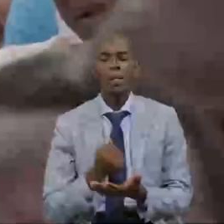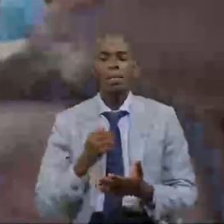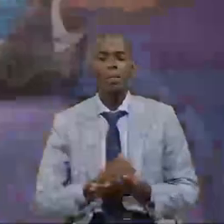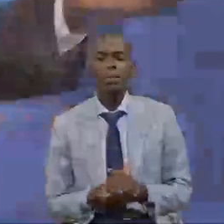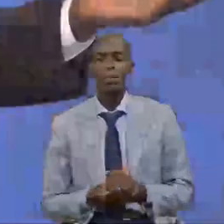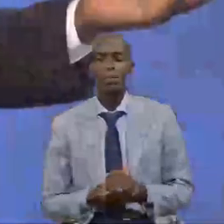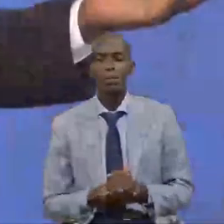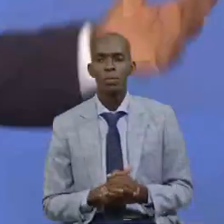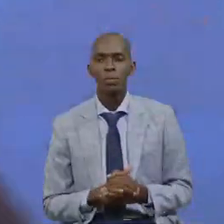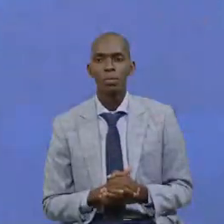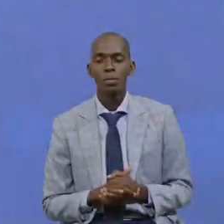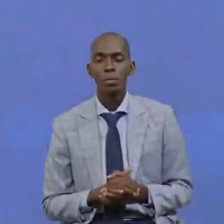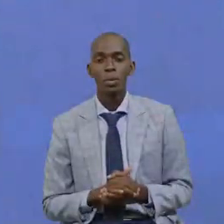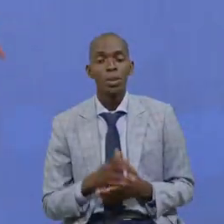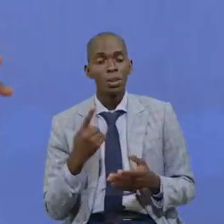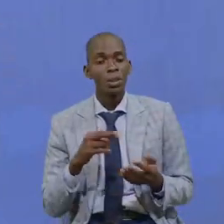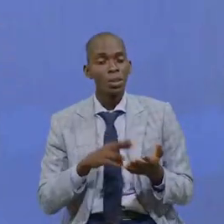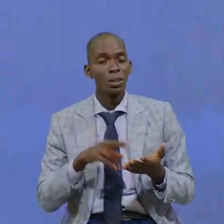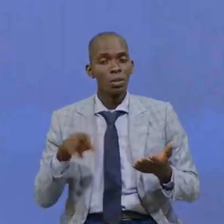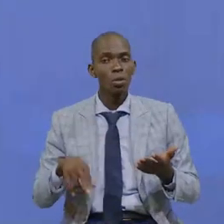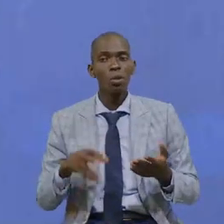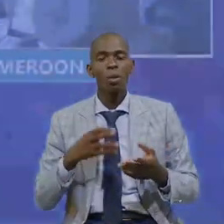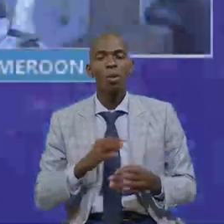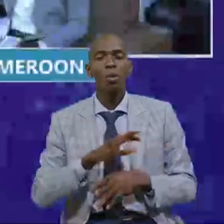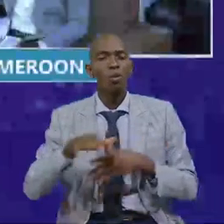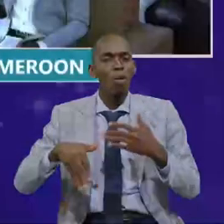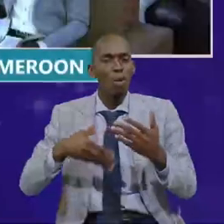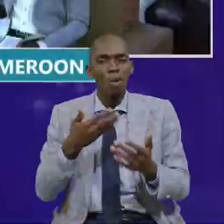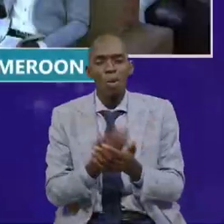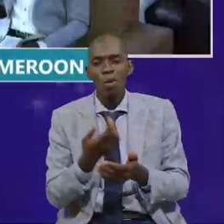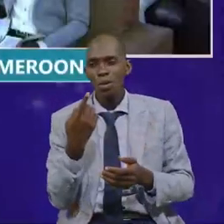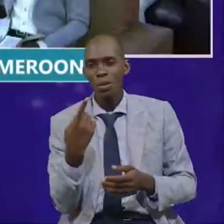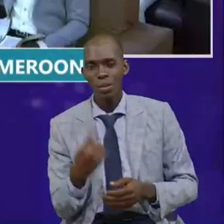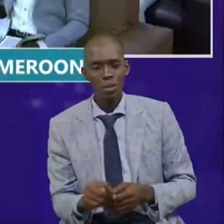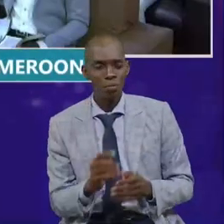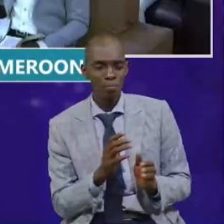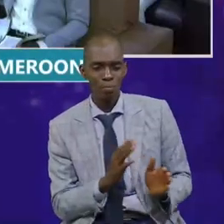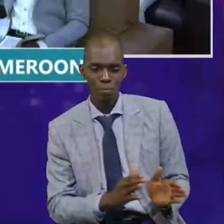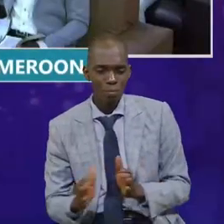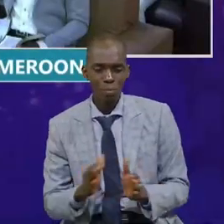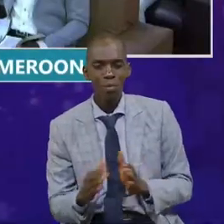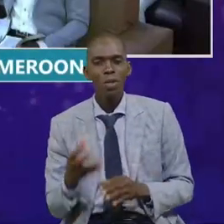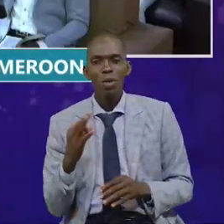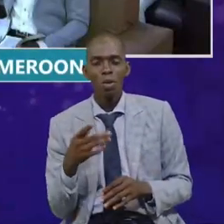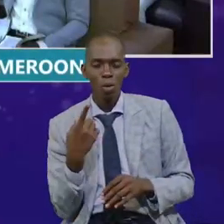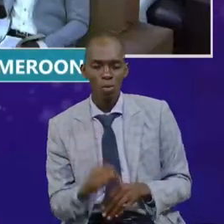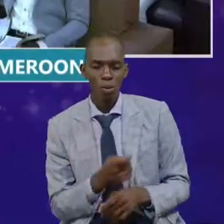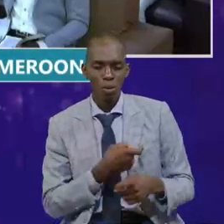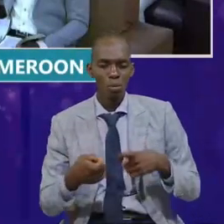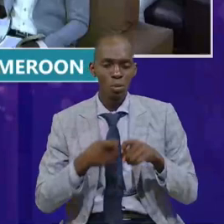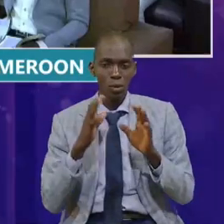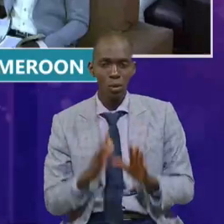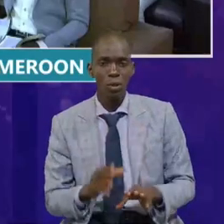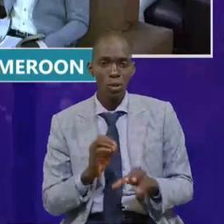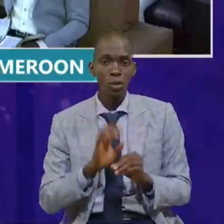Amen. Le résultat de toutes les manœuvres des ravisseurs